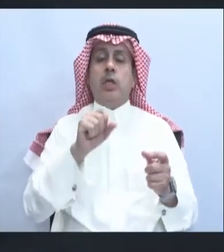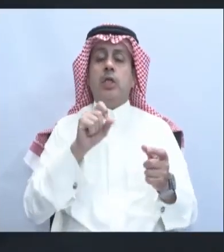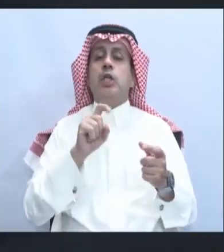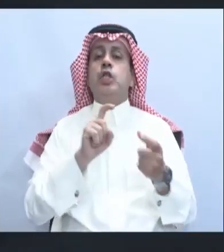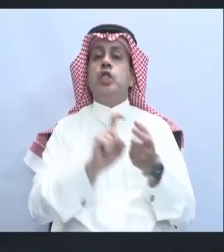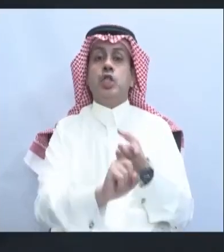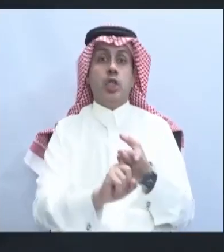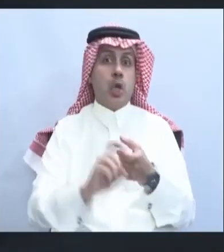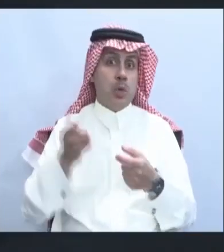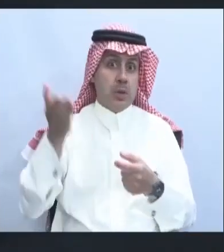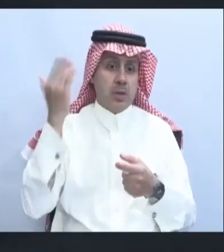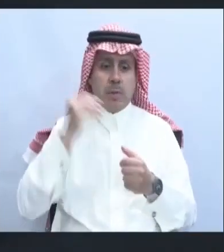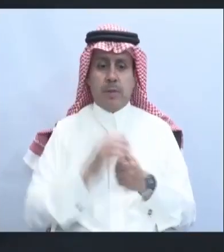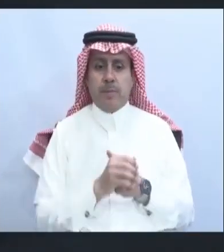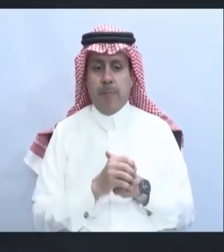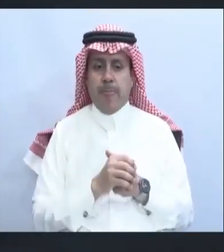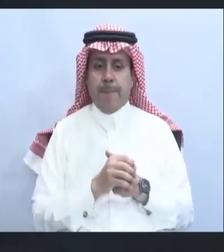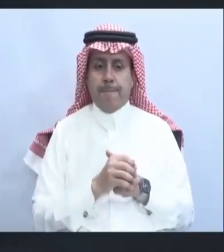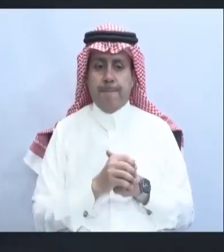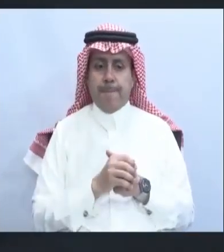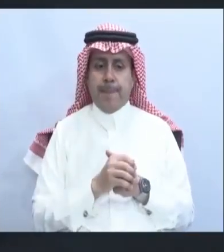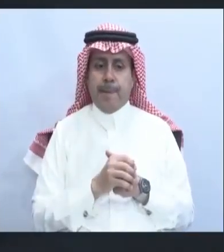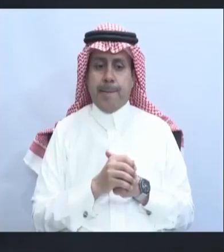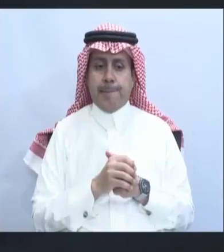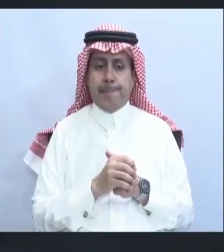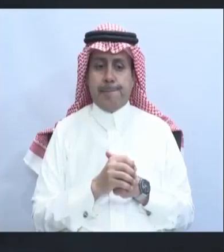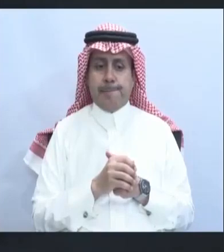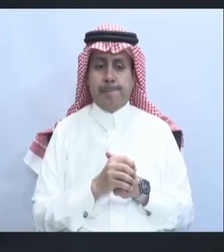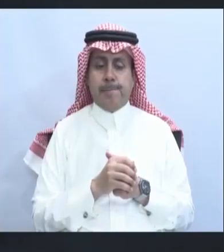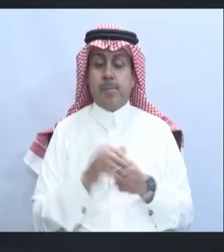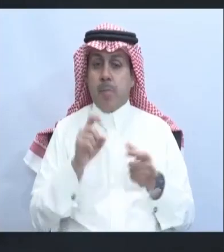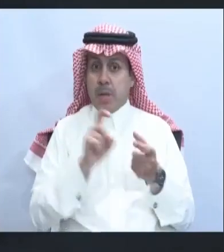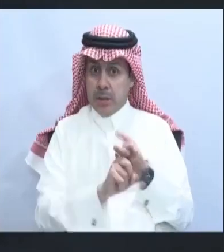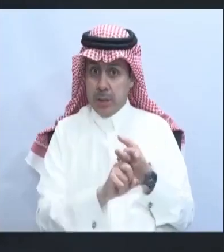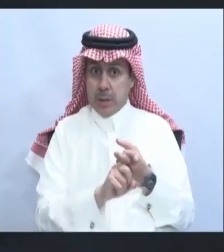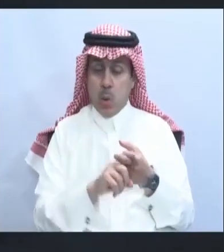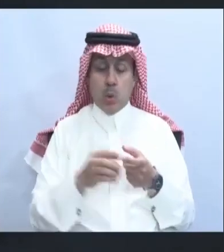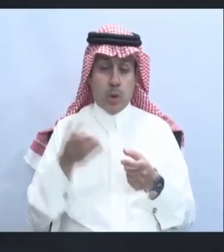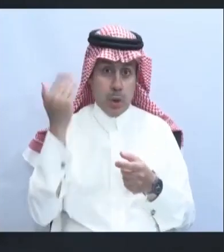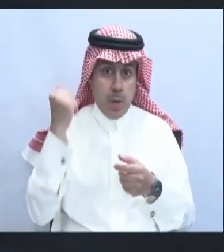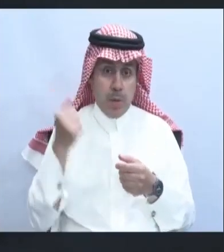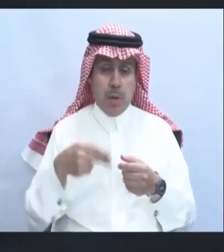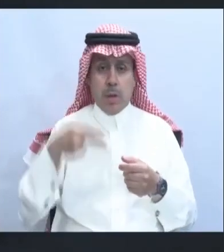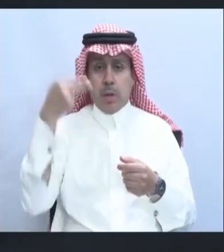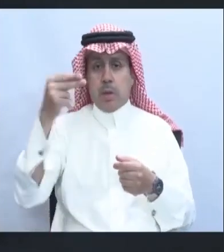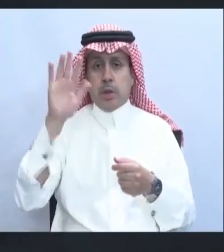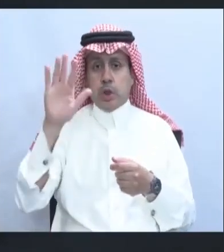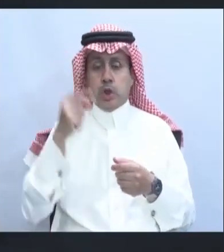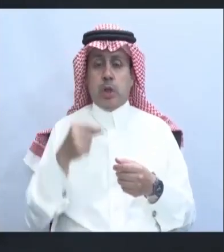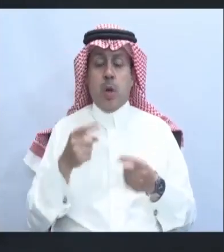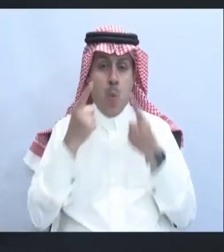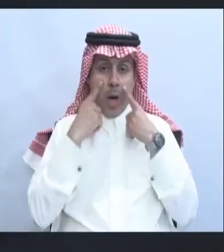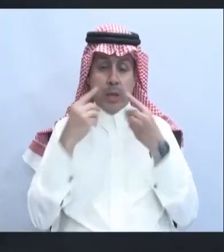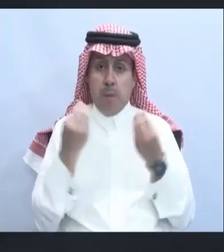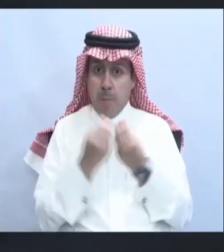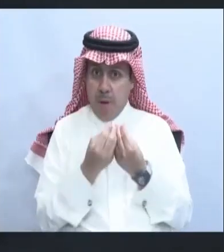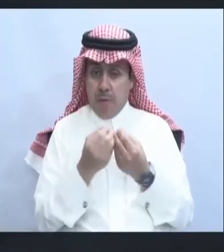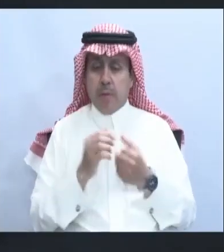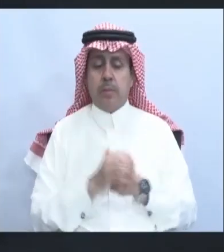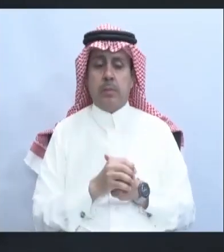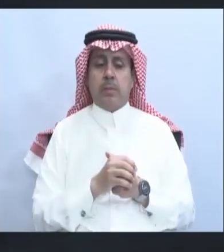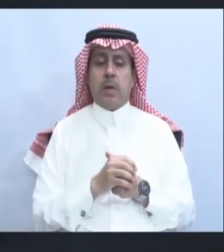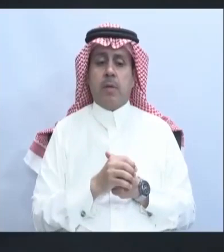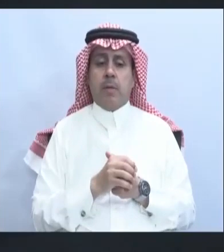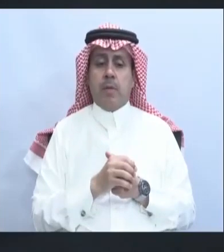فالزوج السابق كانت بين هذه المراه وبينه عشره وحياه فلاجل